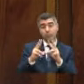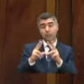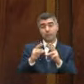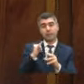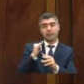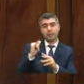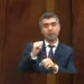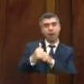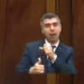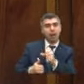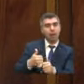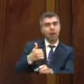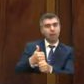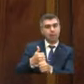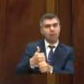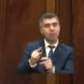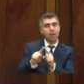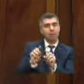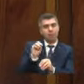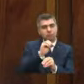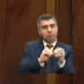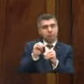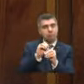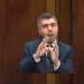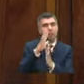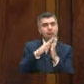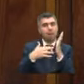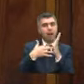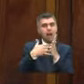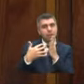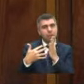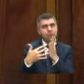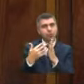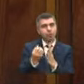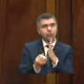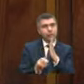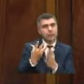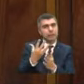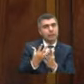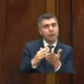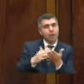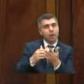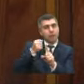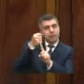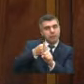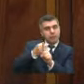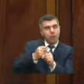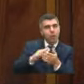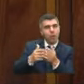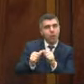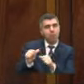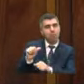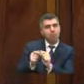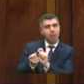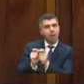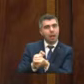سنويا بتحيين البرنامج تكيفا مع التطورات ومع الإنجاز على أرض الواقع،